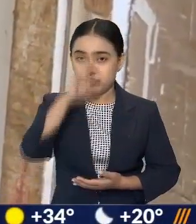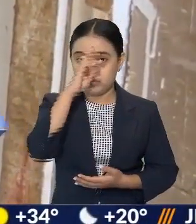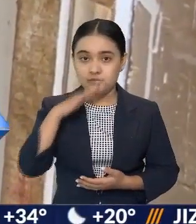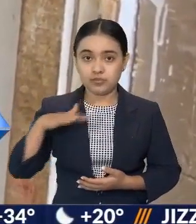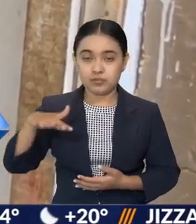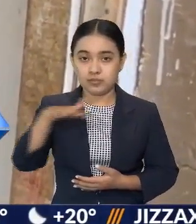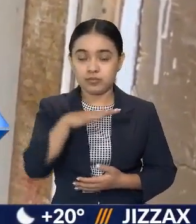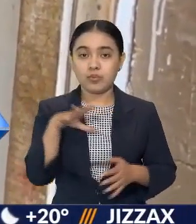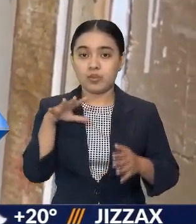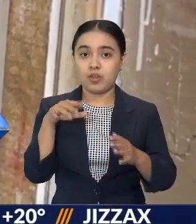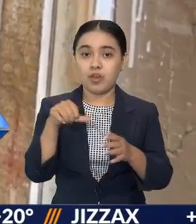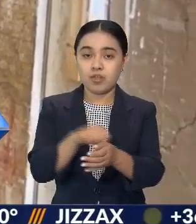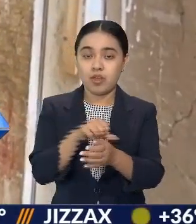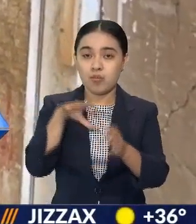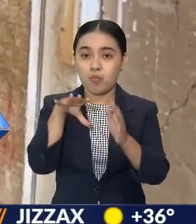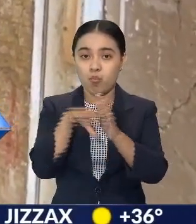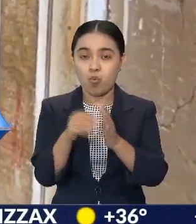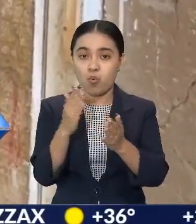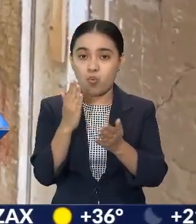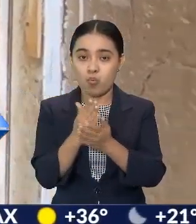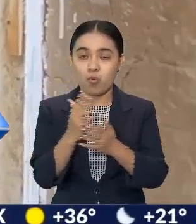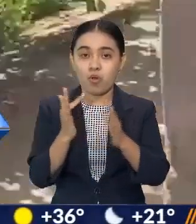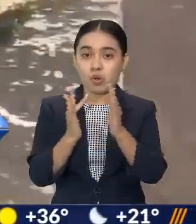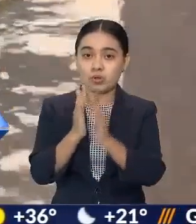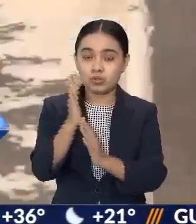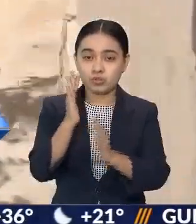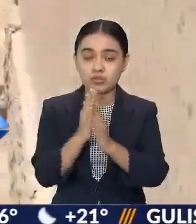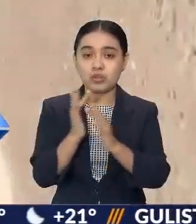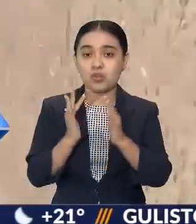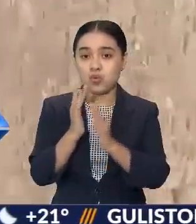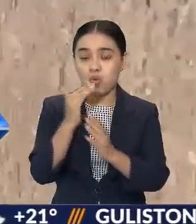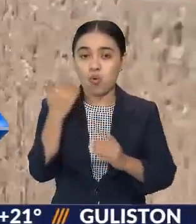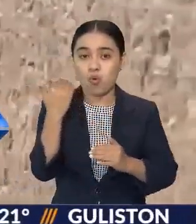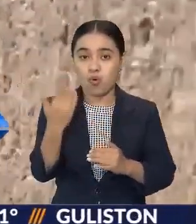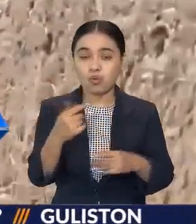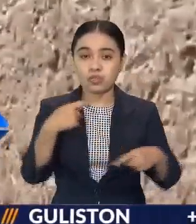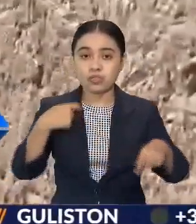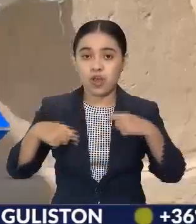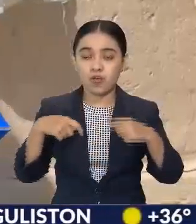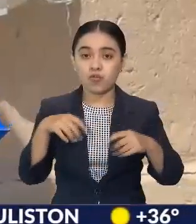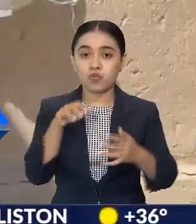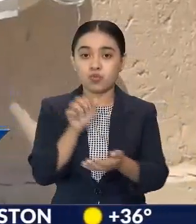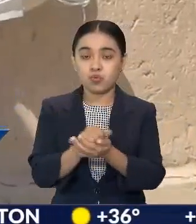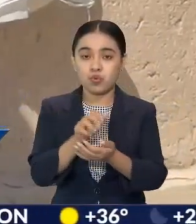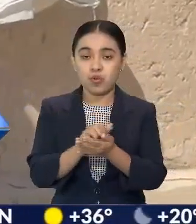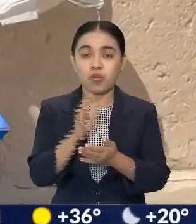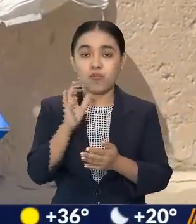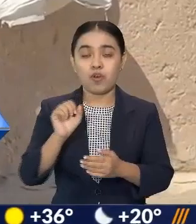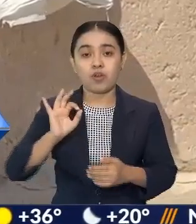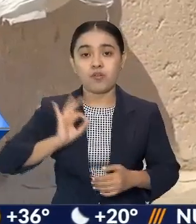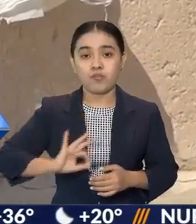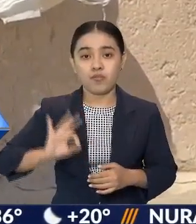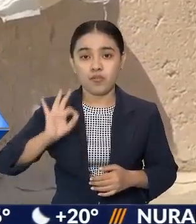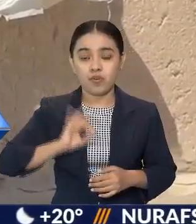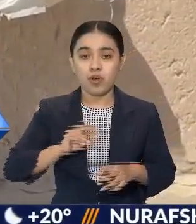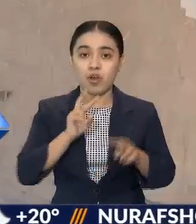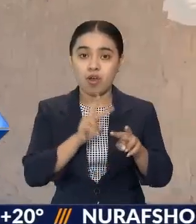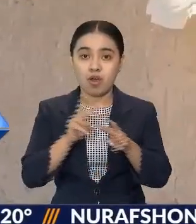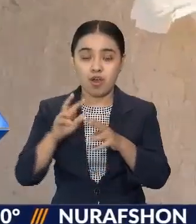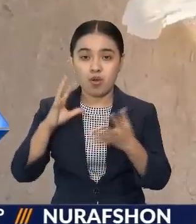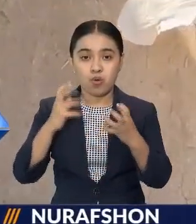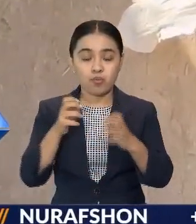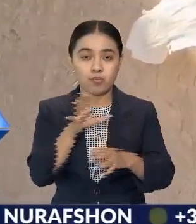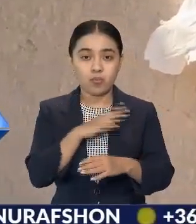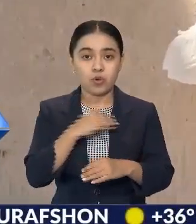Mamlakatimizda tarkibida giyohvandlik moddalari bor bo'lgan o'simliklarni yetishtirish, uning savdosi bilan shug'ullanish va foydalanish qattiq nazoratga olingan